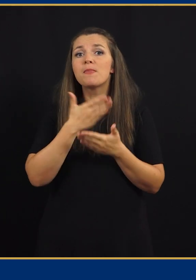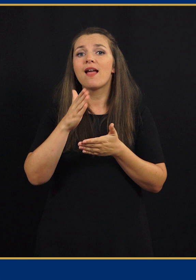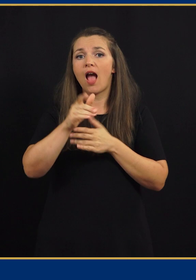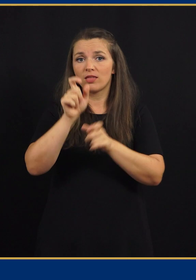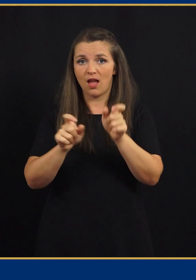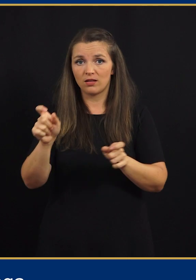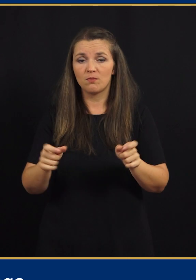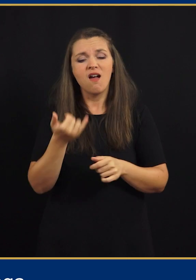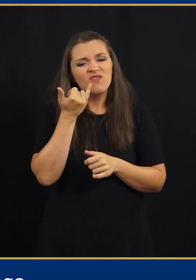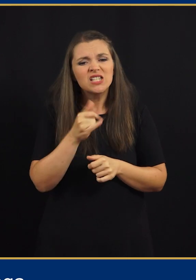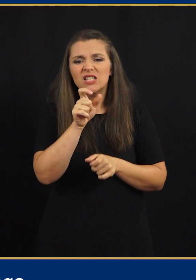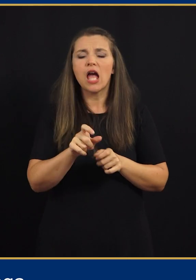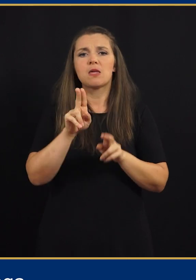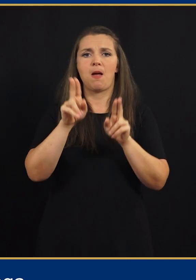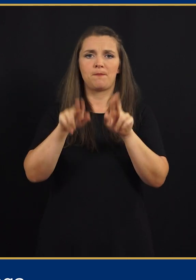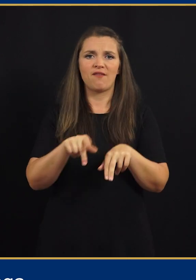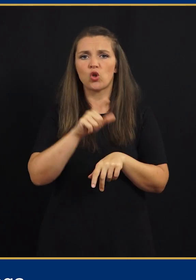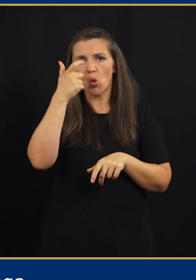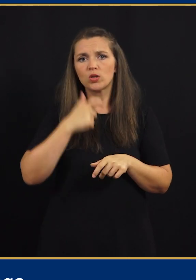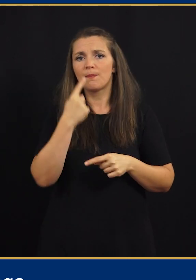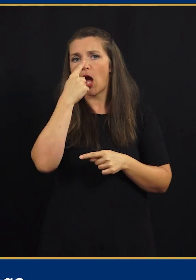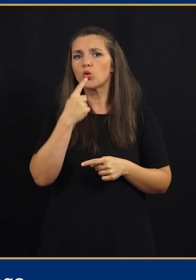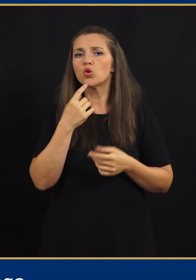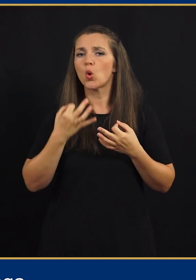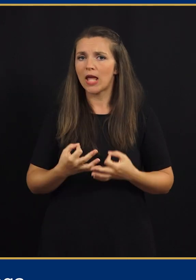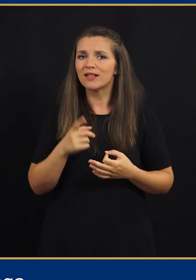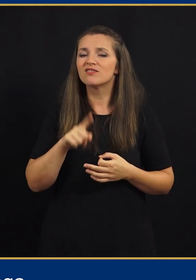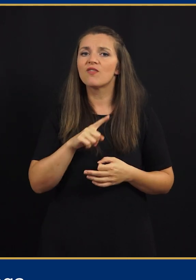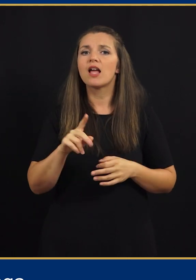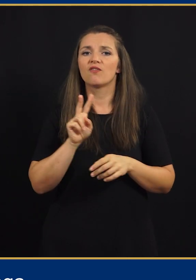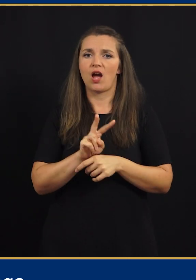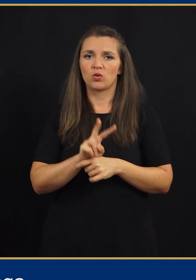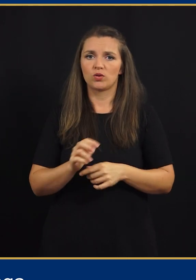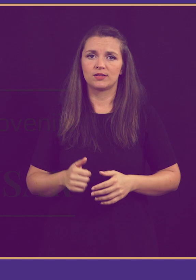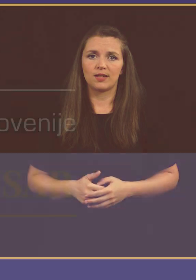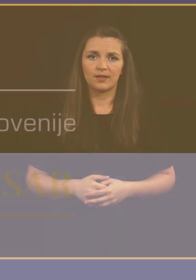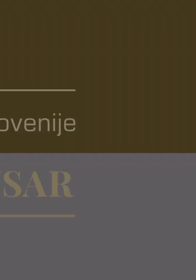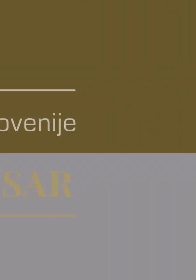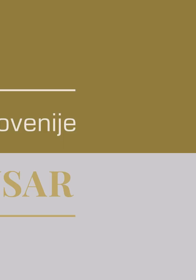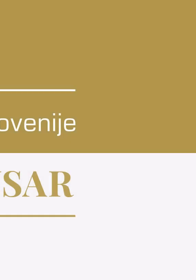preganjanim. Vsak ima pravico do osebnega dostojanstva in varnosti.